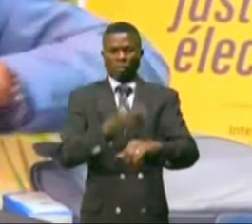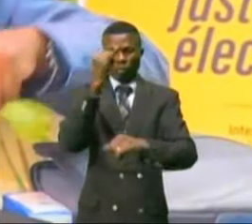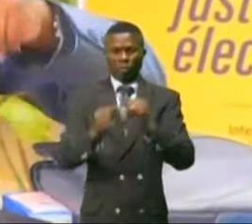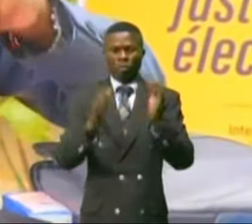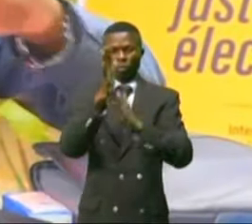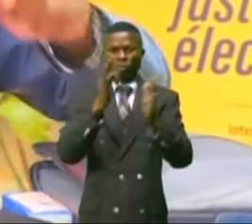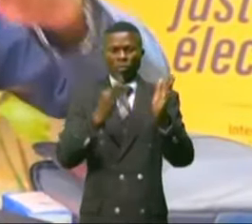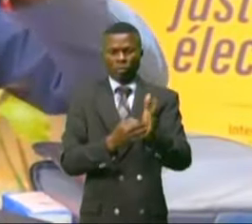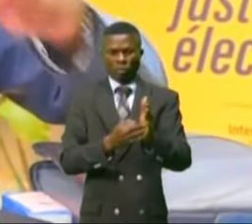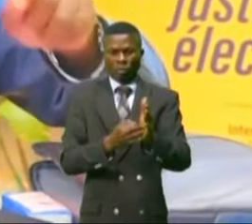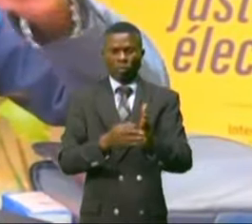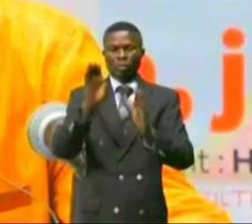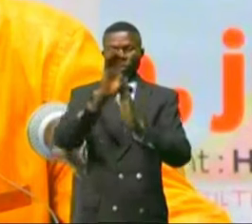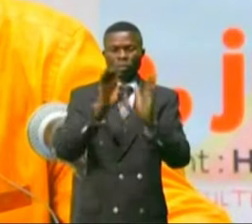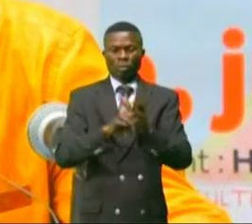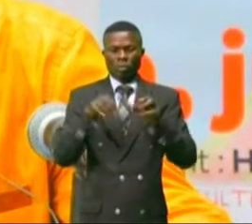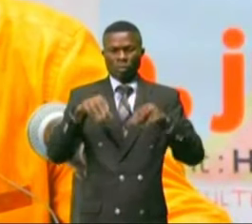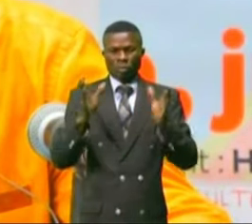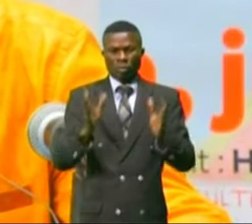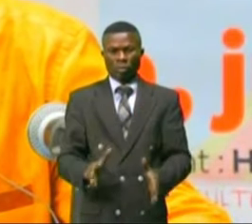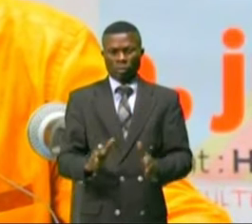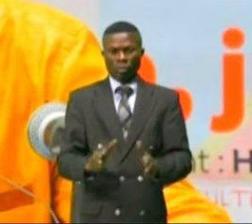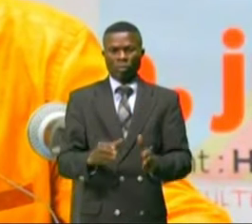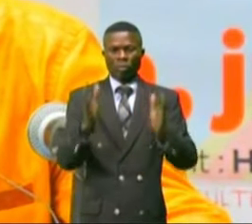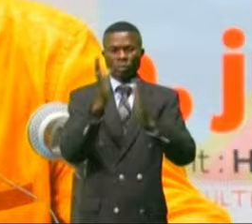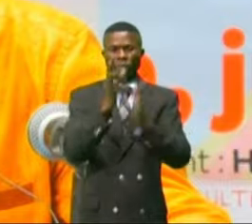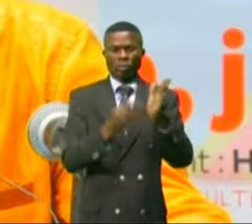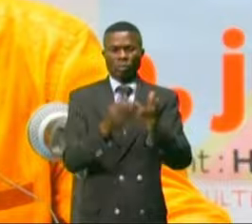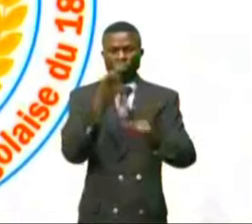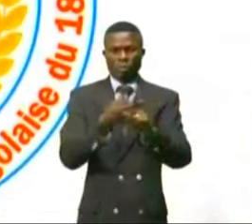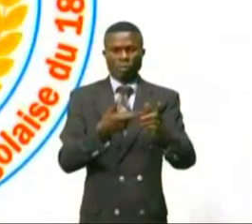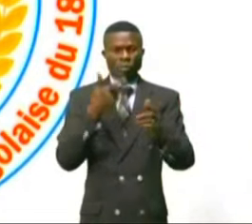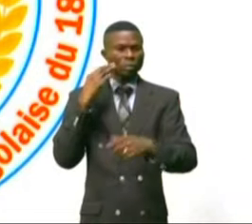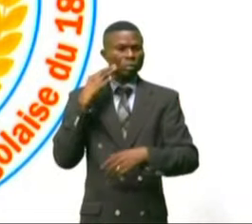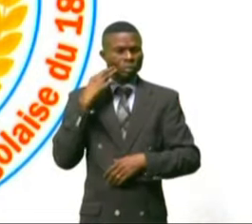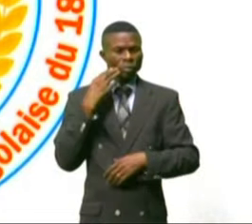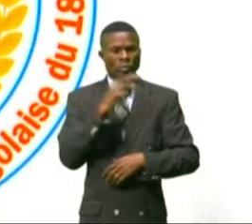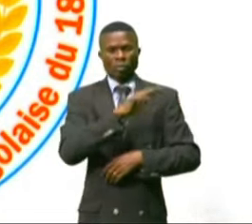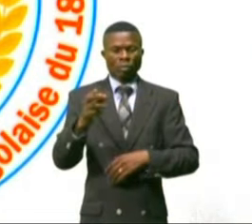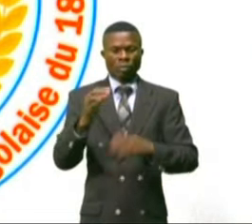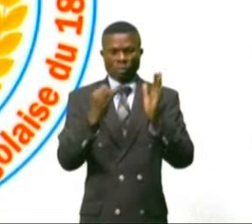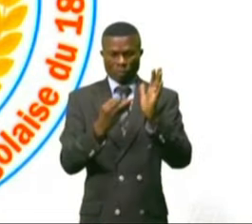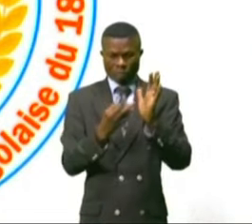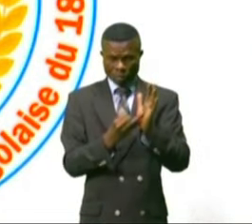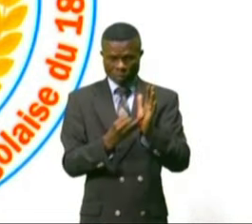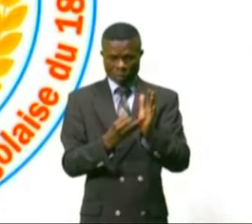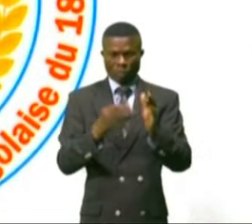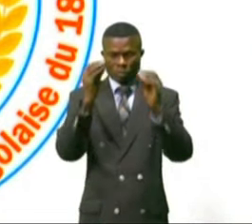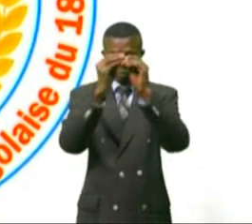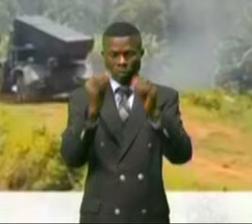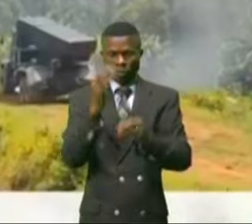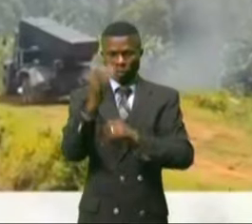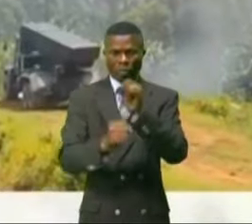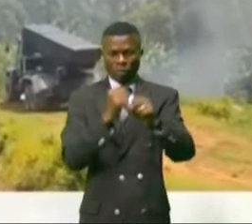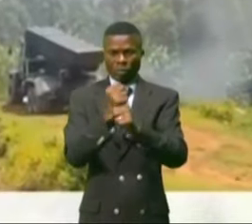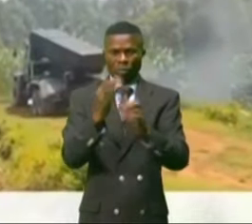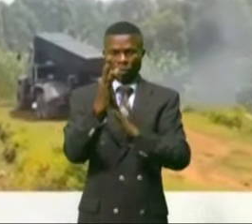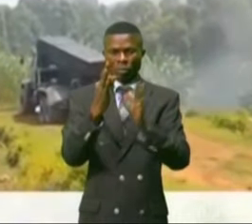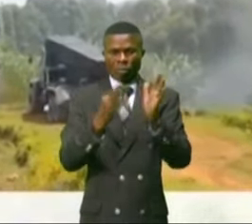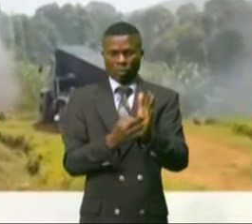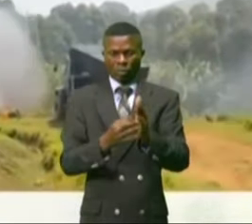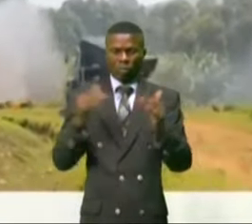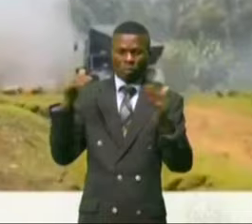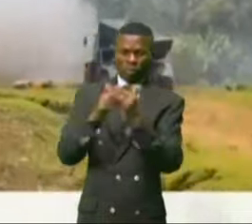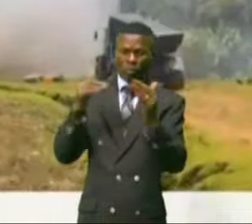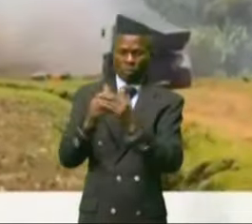thème « La Constitution congolaise du 18 février 2006 à 18 ans ». Une célébration qui coïncide avec l'agression de la République